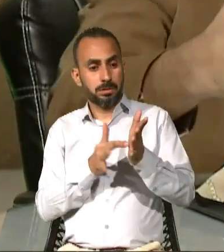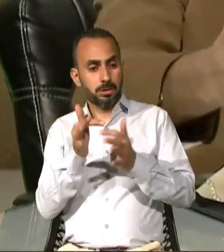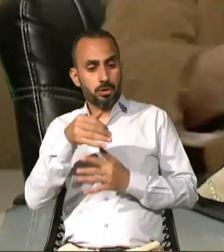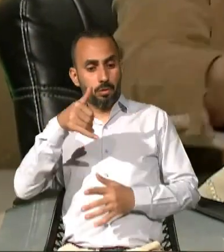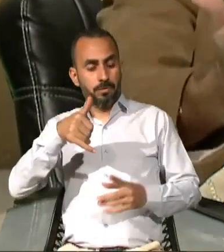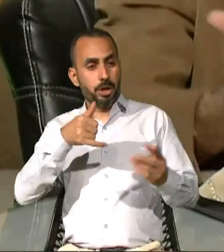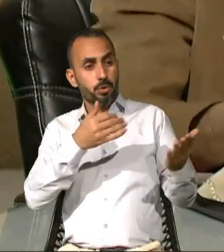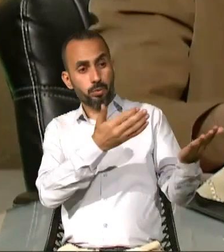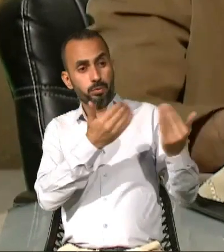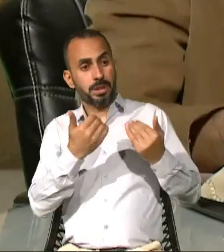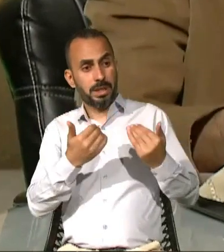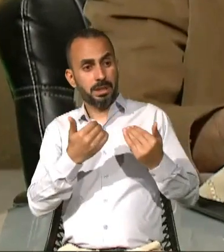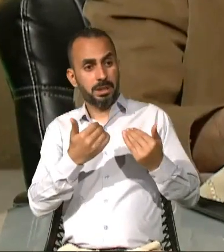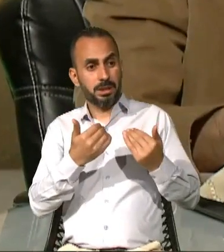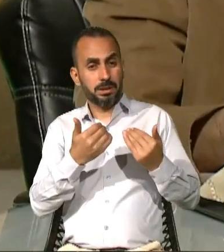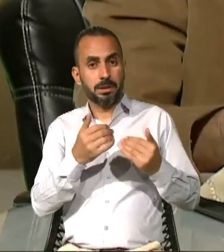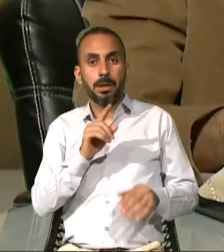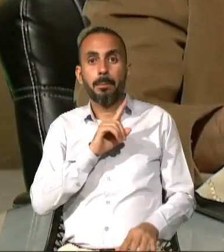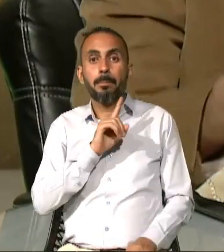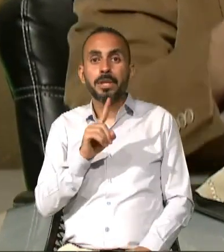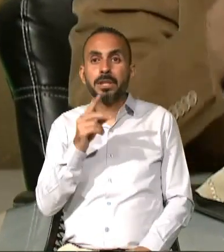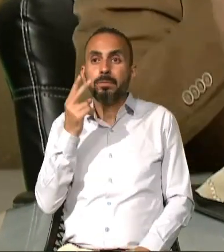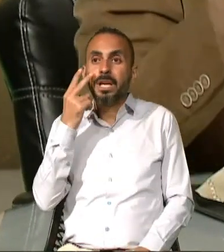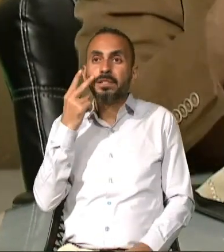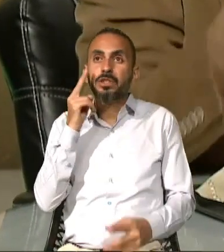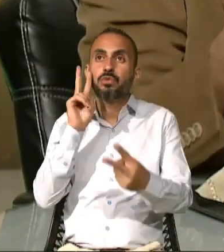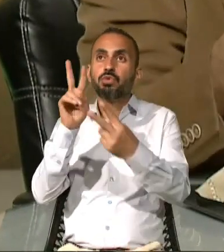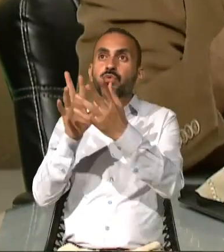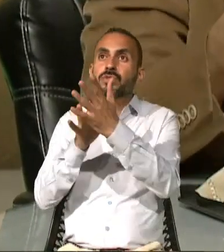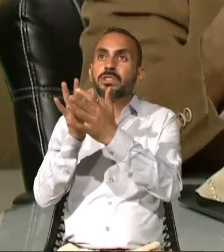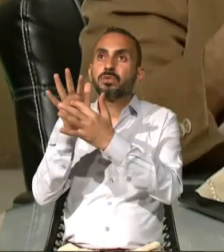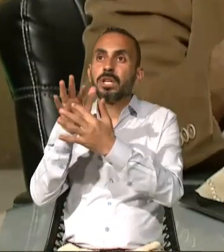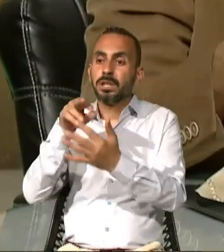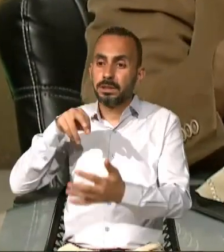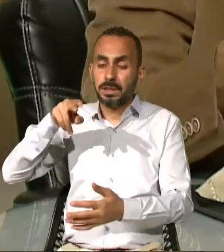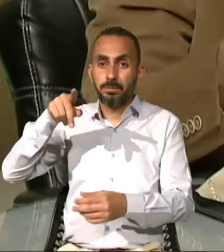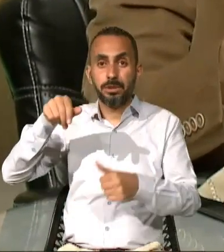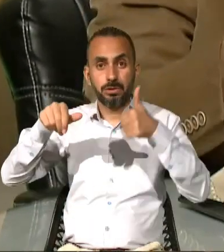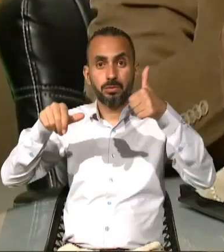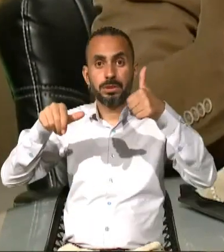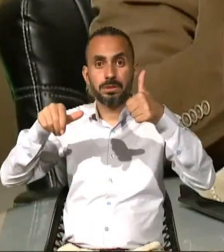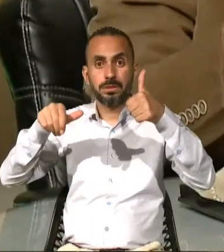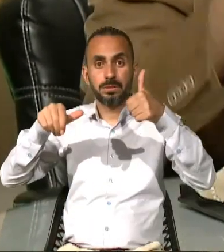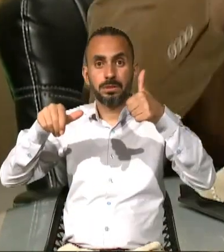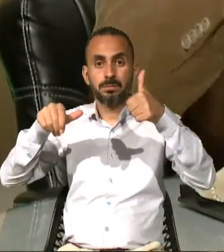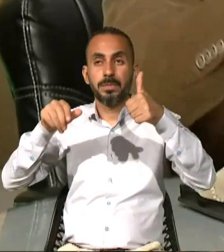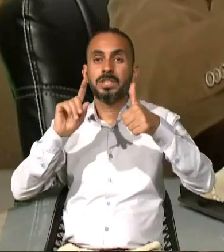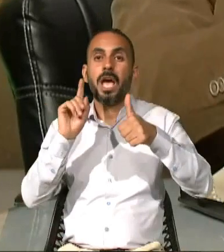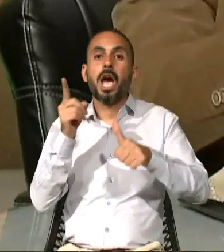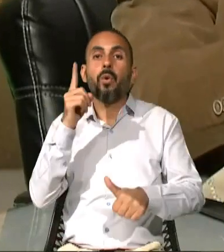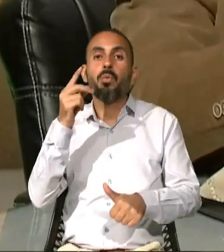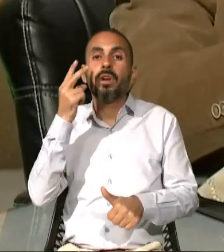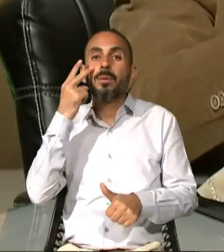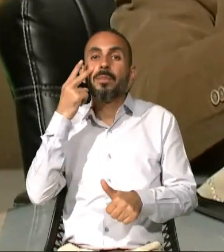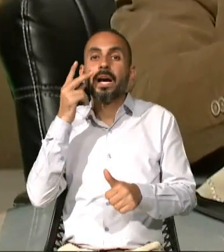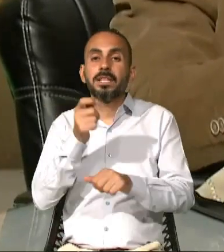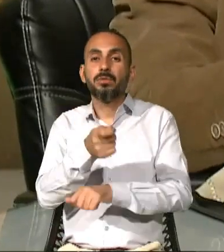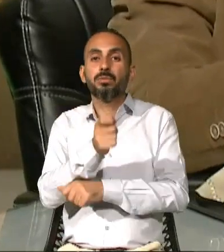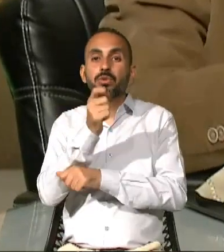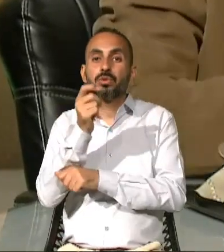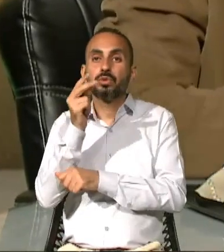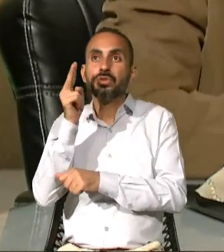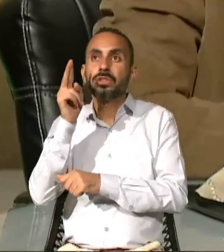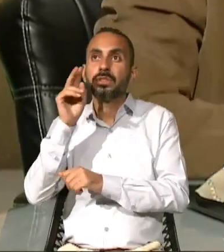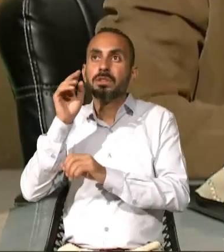عنيه على الرب هو ماشي فوق المايك كان ماشي بس اول ما عنيه نزلت من على الرب وتحطت على